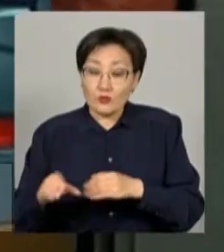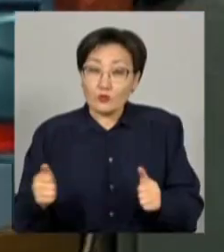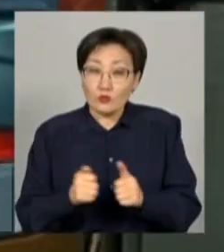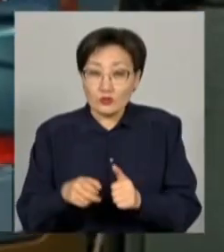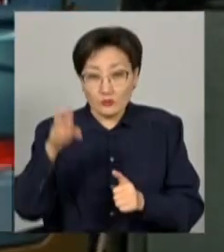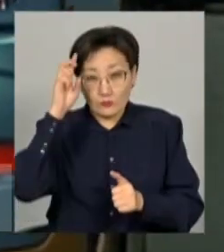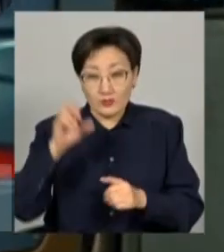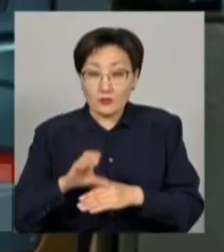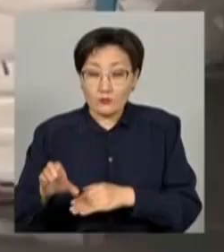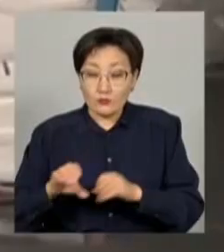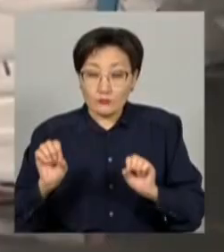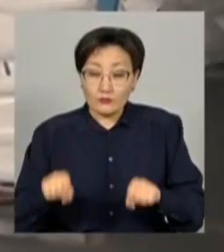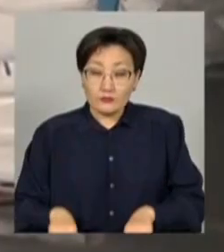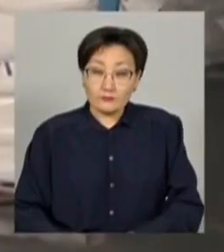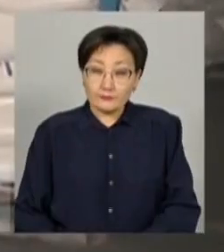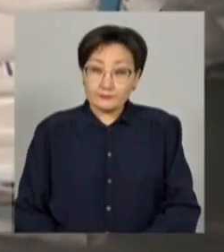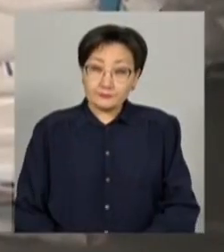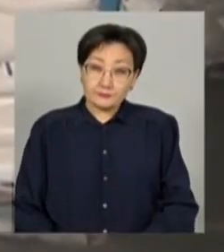көршілерге экспорттай алады.